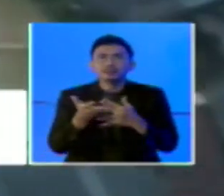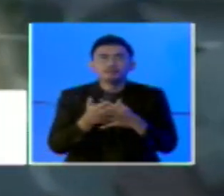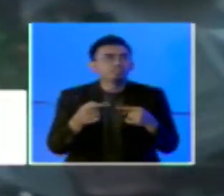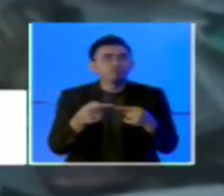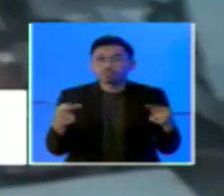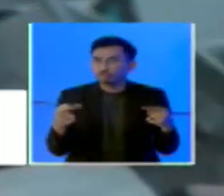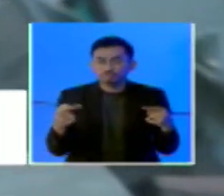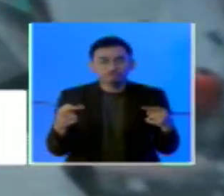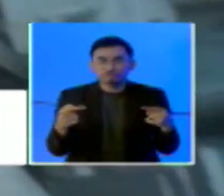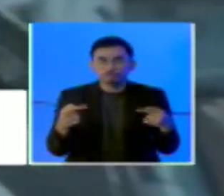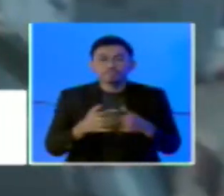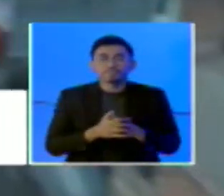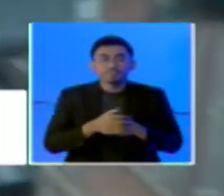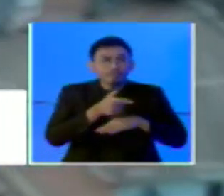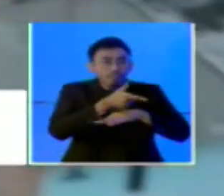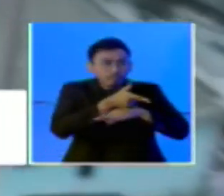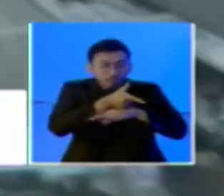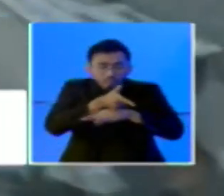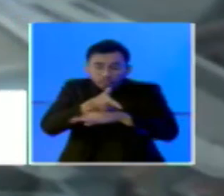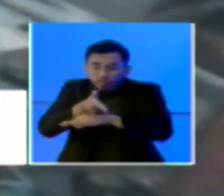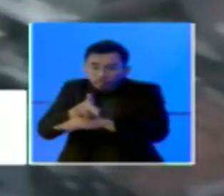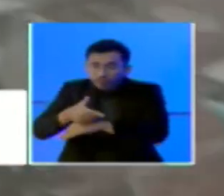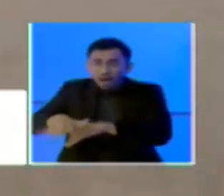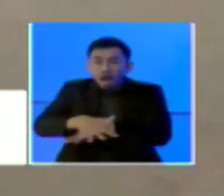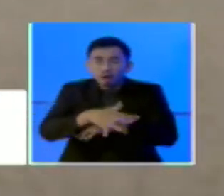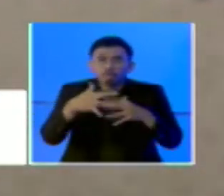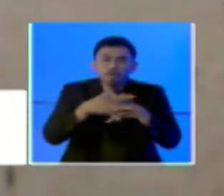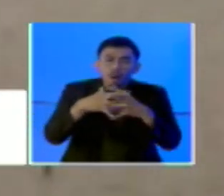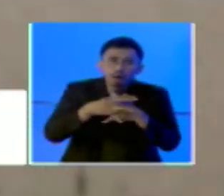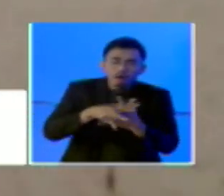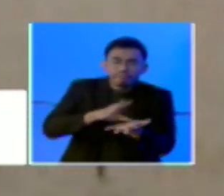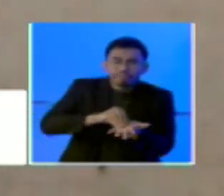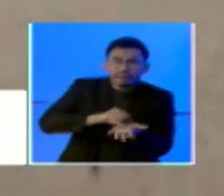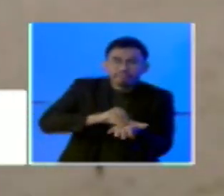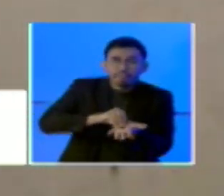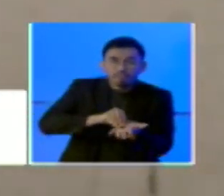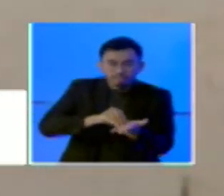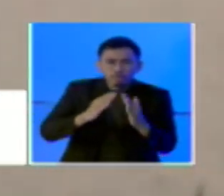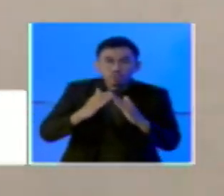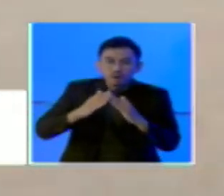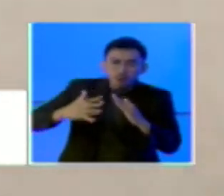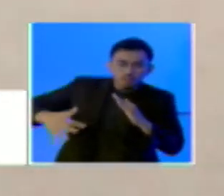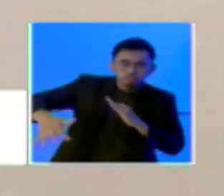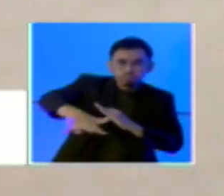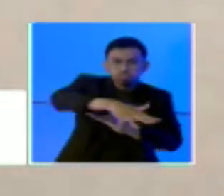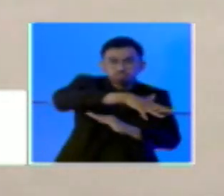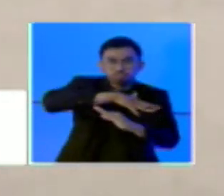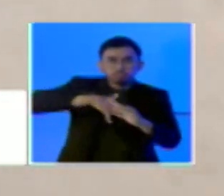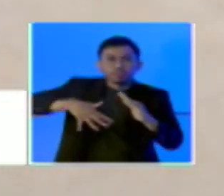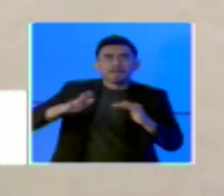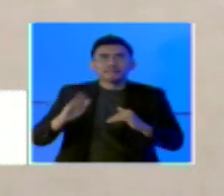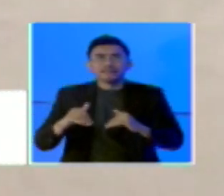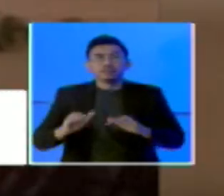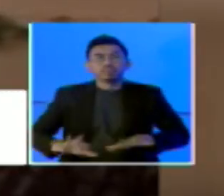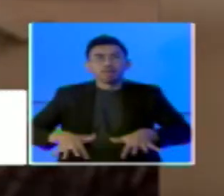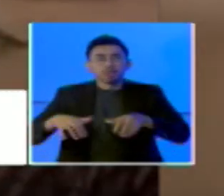pantauan udara, air dan lumpur masih menggenangi sawah dan rumah-rumah warga. Banjir dan longsor terjadi akibat hujan deras yang melanda sejak Jumat sore.